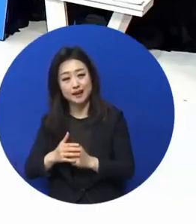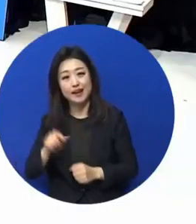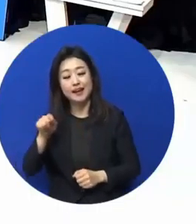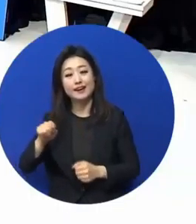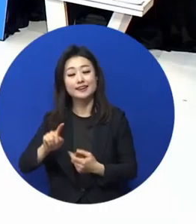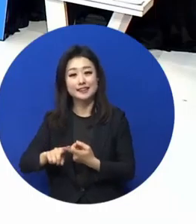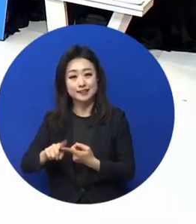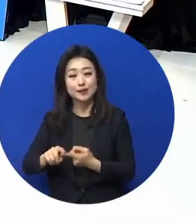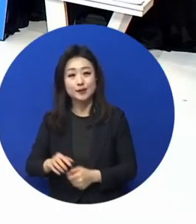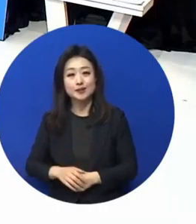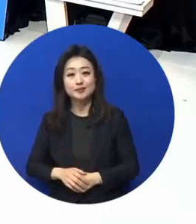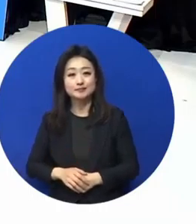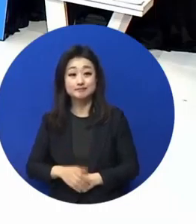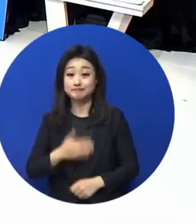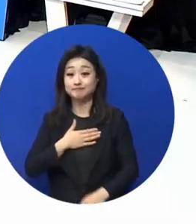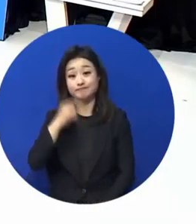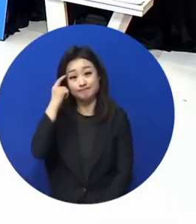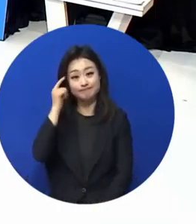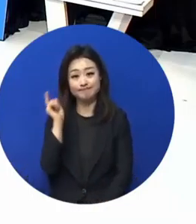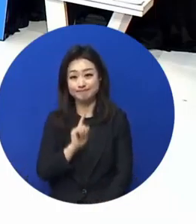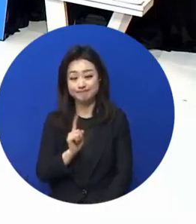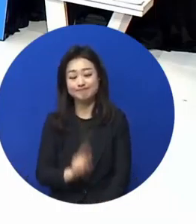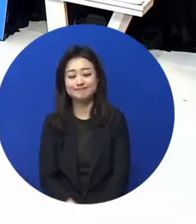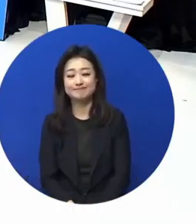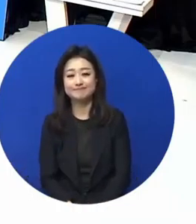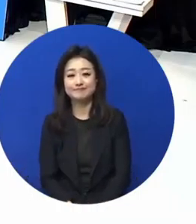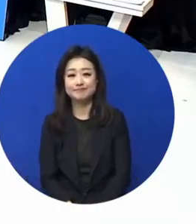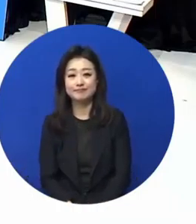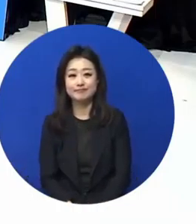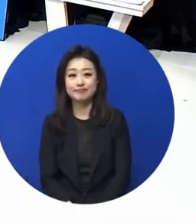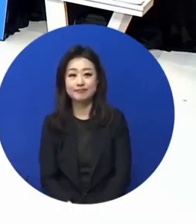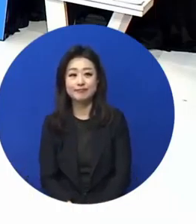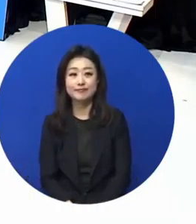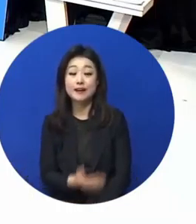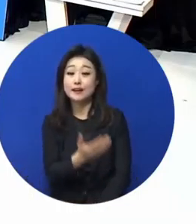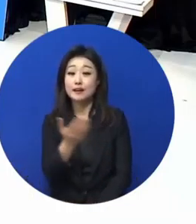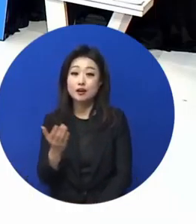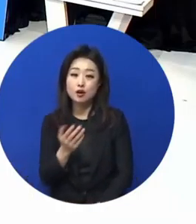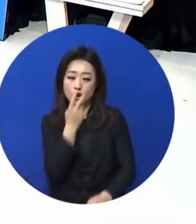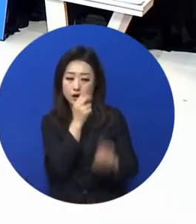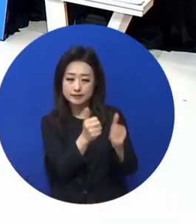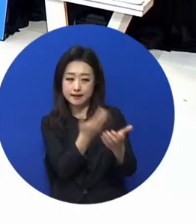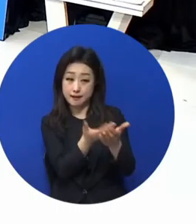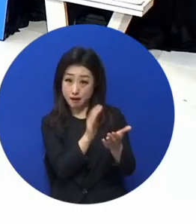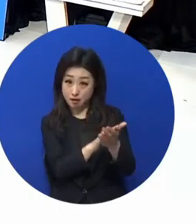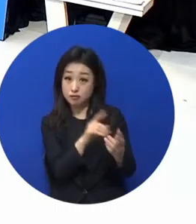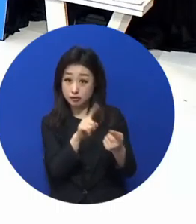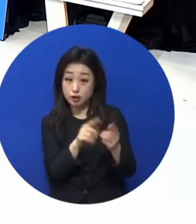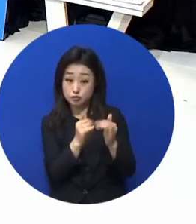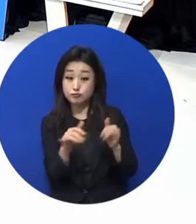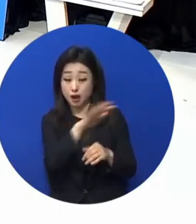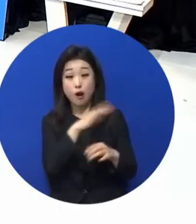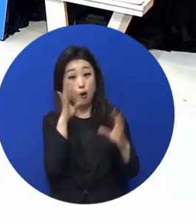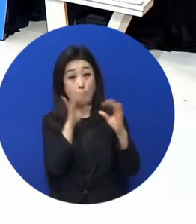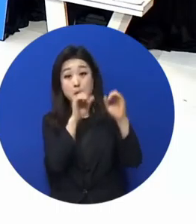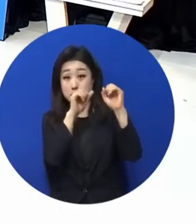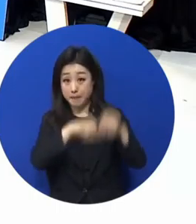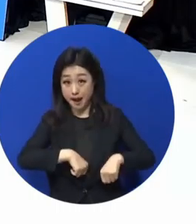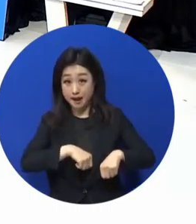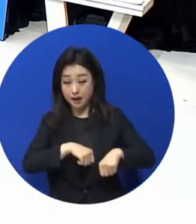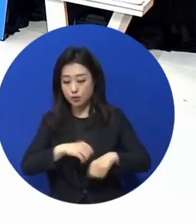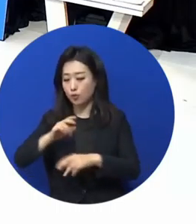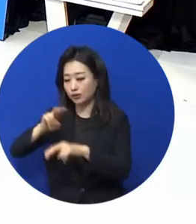부분에 대해서는 이제 제가 생각하기로는 앞으로 이 공감대 확산 부분은 실제 활용 어떻게 하고 이제 출범을